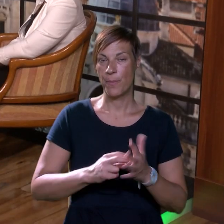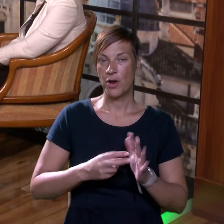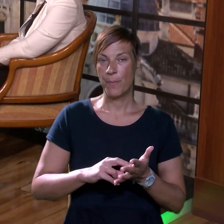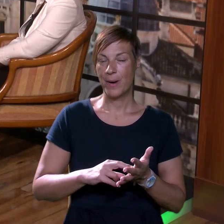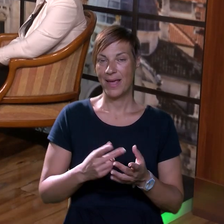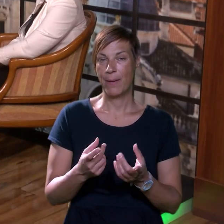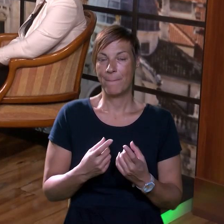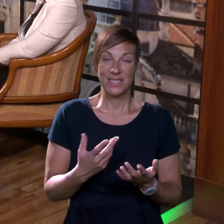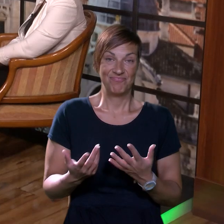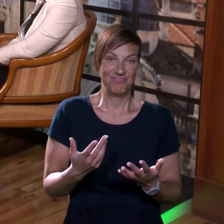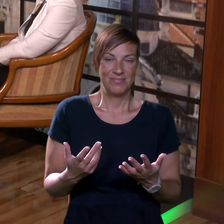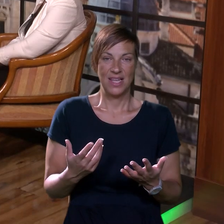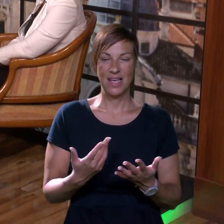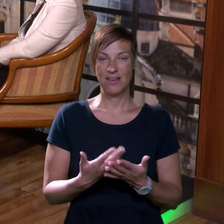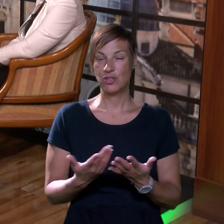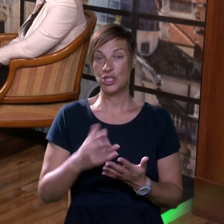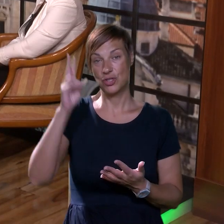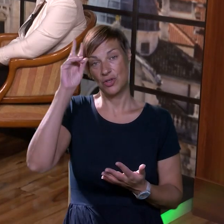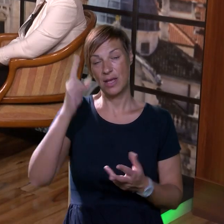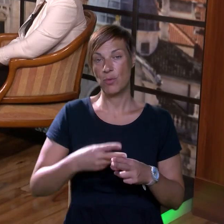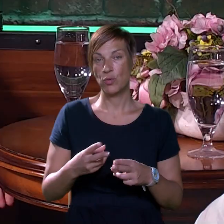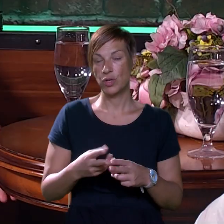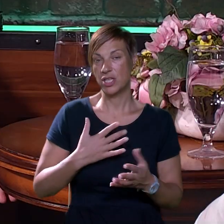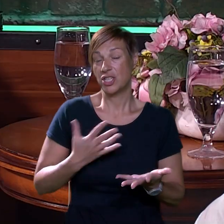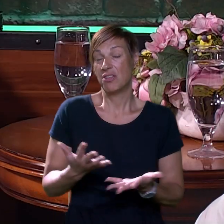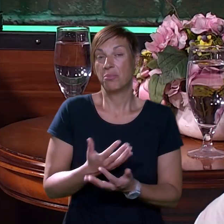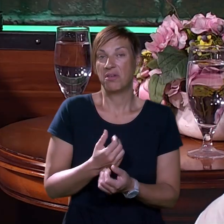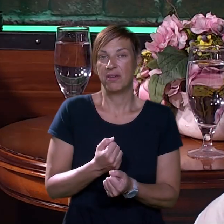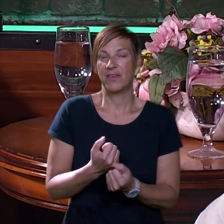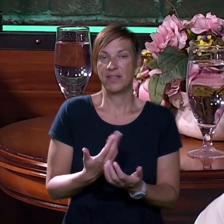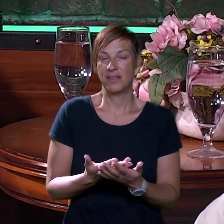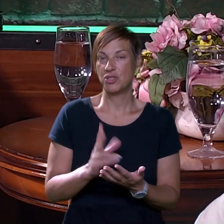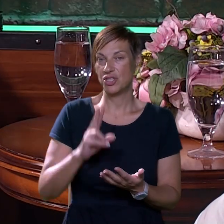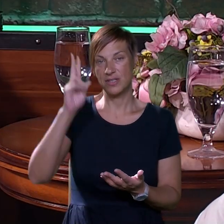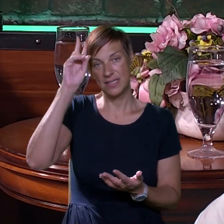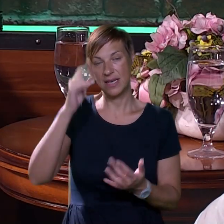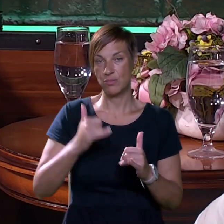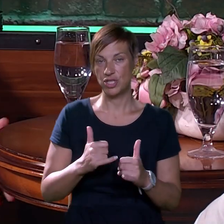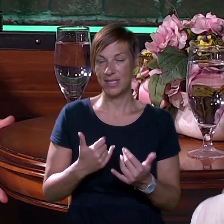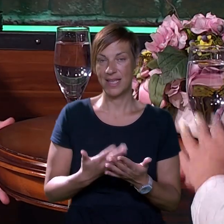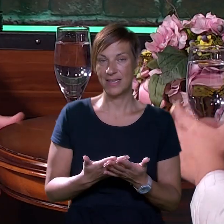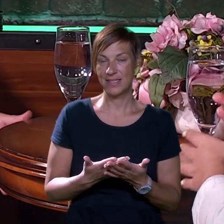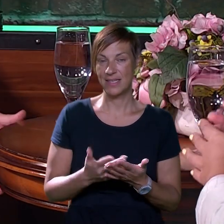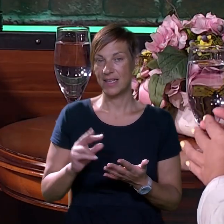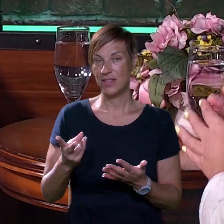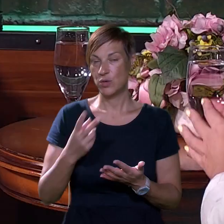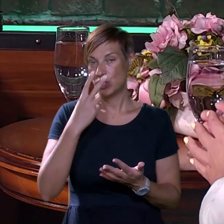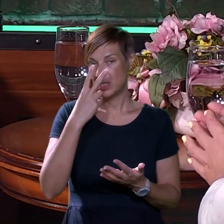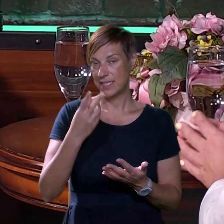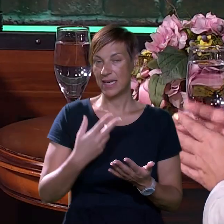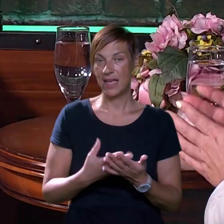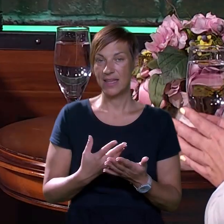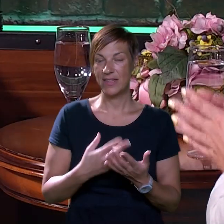problema, ali nekako što ne mogu riješiti, ja to prihvatim. Što se ne može danas. Drugačije možda